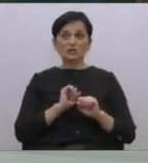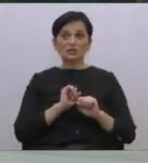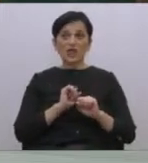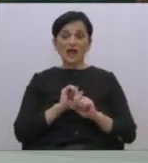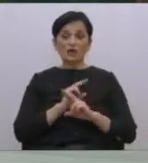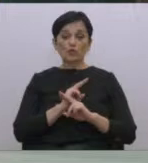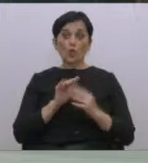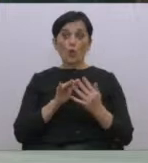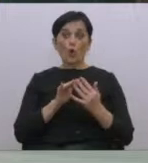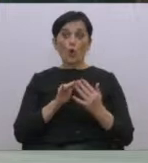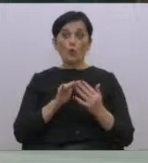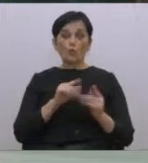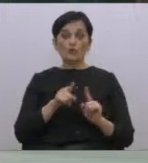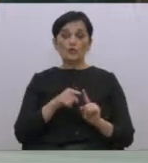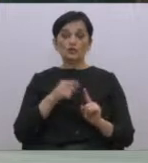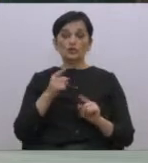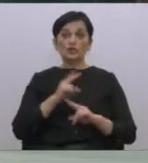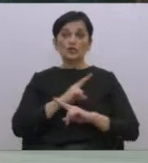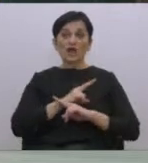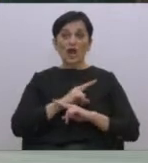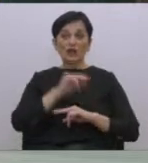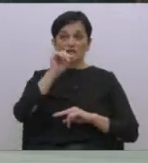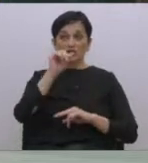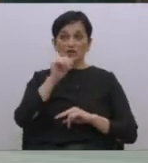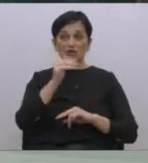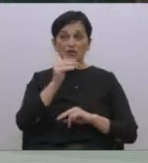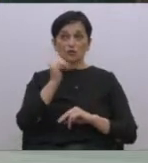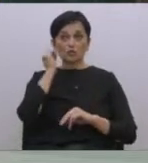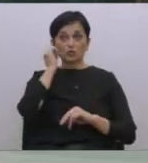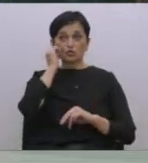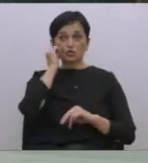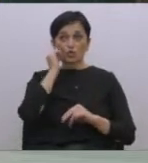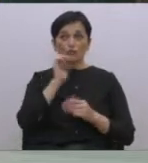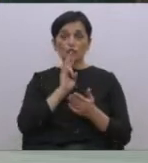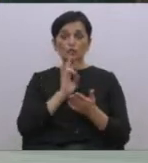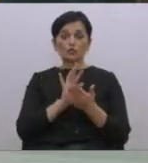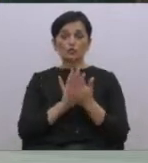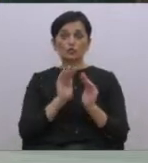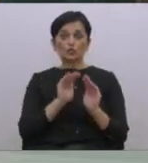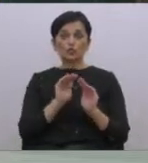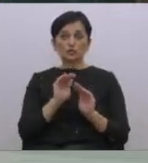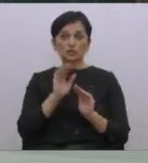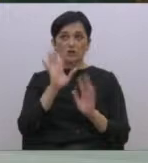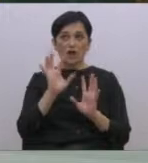დაღუპულთა და ომის შემდეგ გარდაცვლილ მემართა ხსოვნის უკმაყოფილების შესახებ